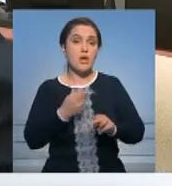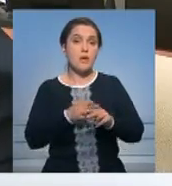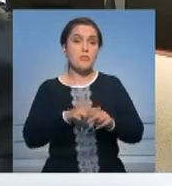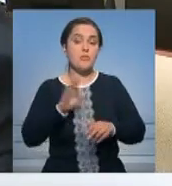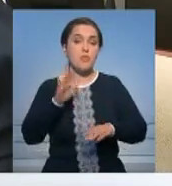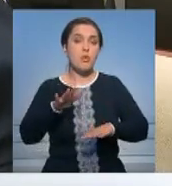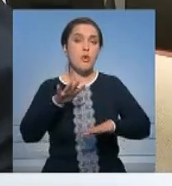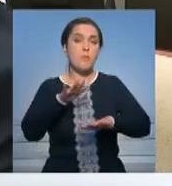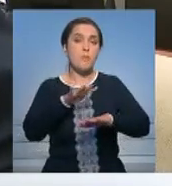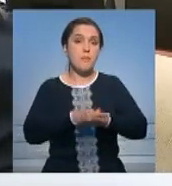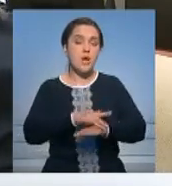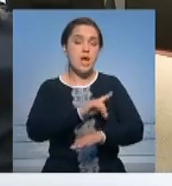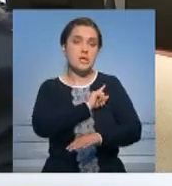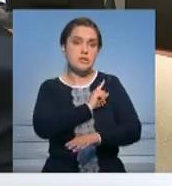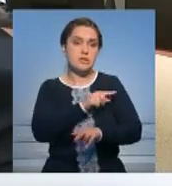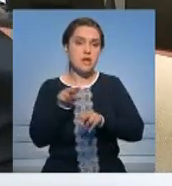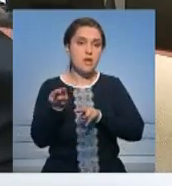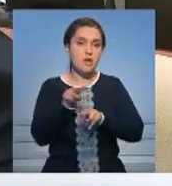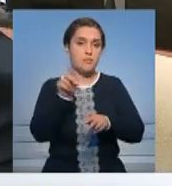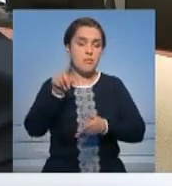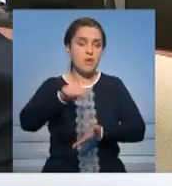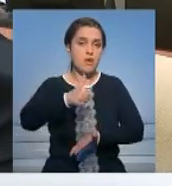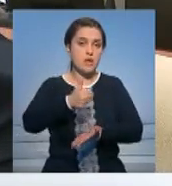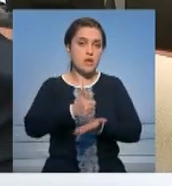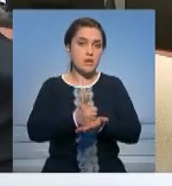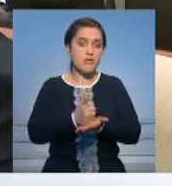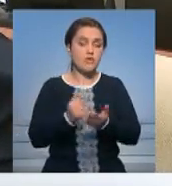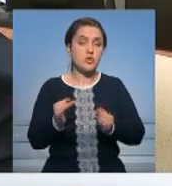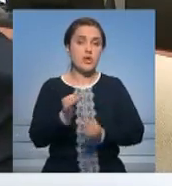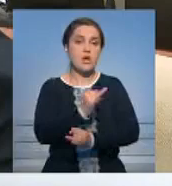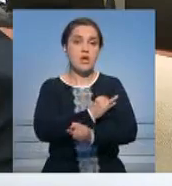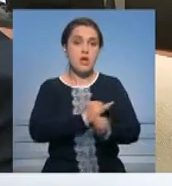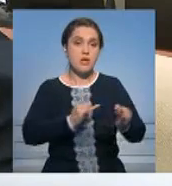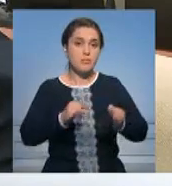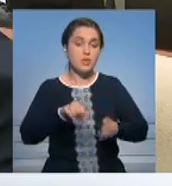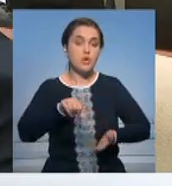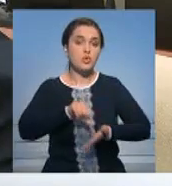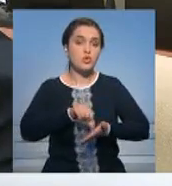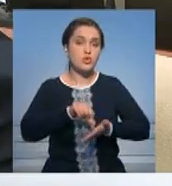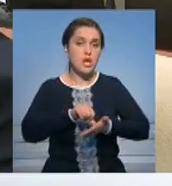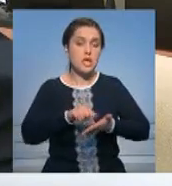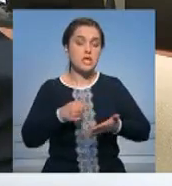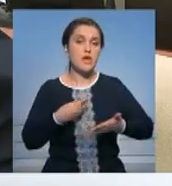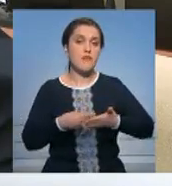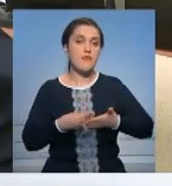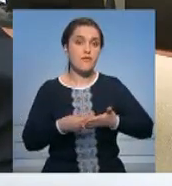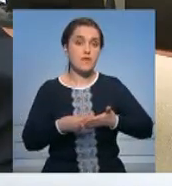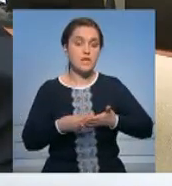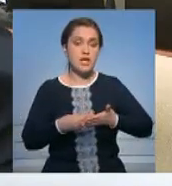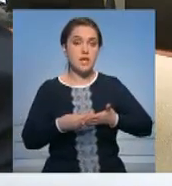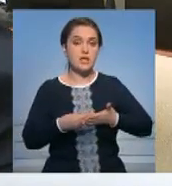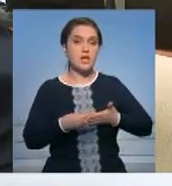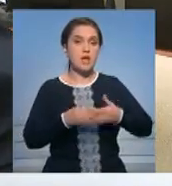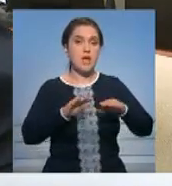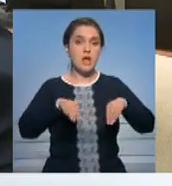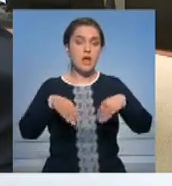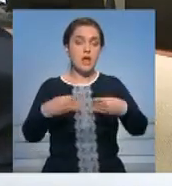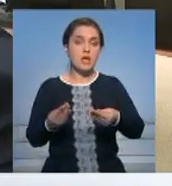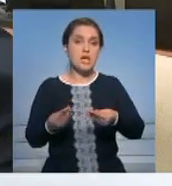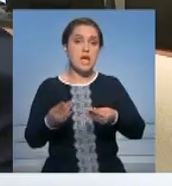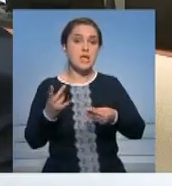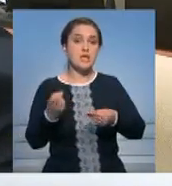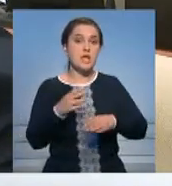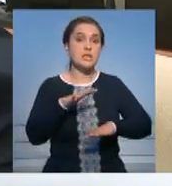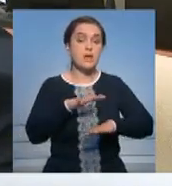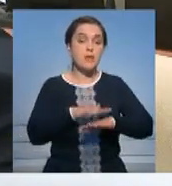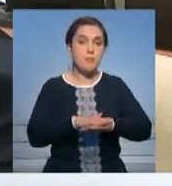банка, которая сегодня широко обсуждается и участниками финансового рынка. В том числе наделение Национального банка